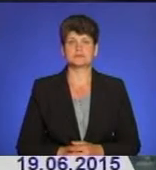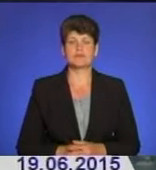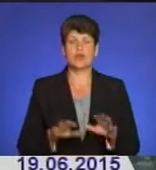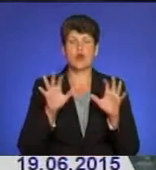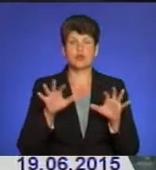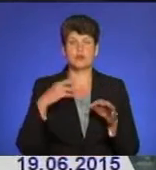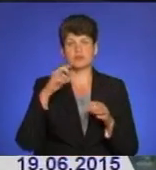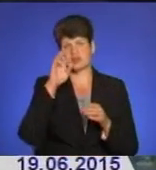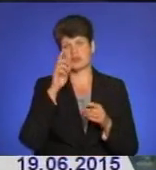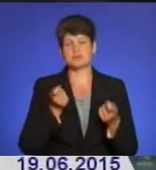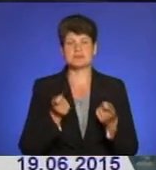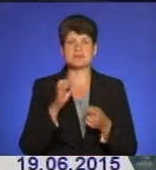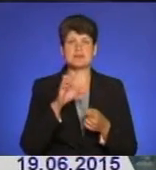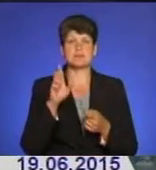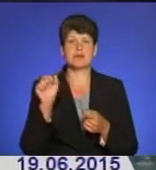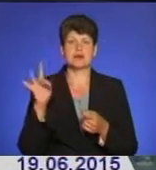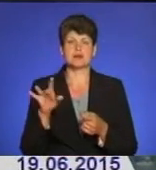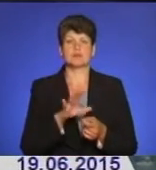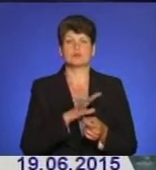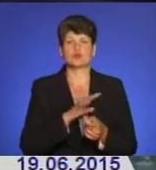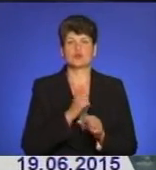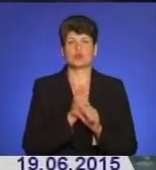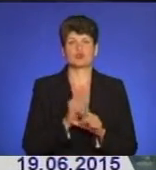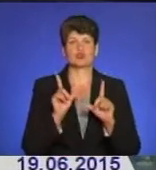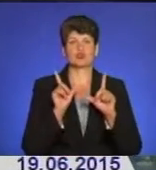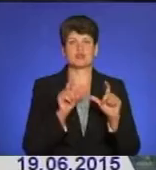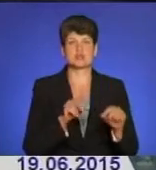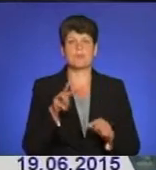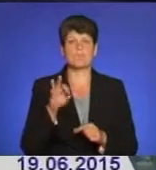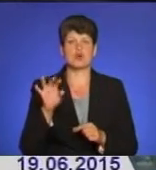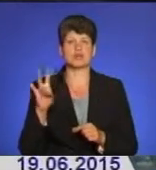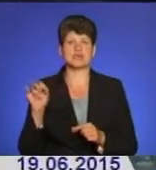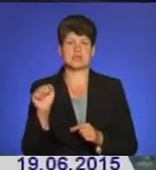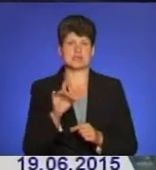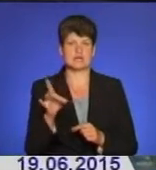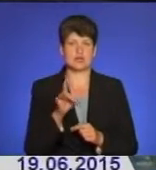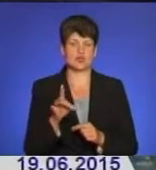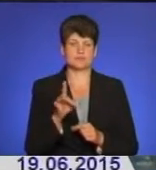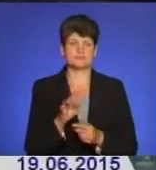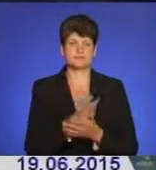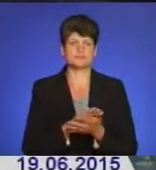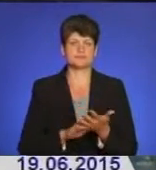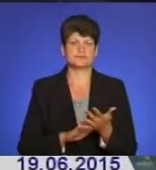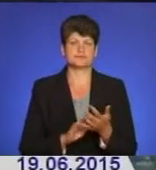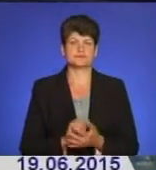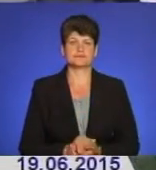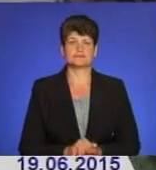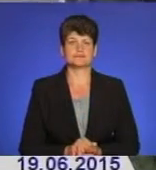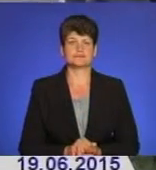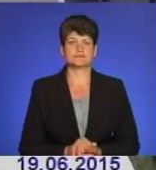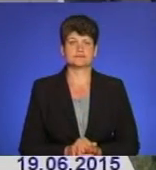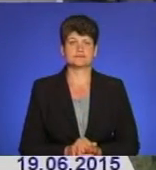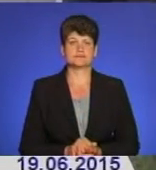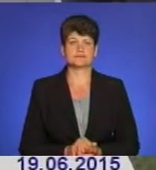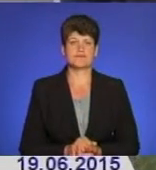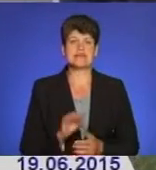Голова облдержадміністрації Степан Барна побував з робочою поїздкою у Монастирейському районі. Подробиці у сюжеті Анжели Шови.